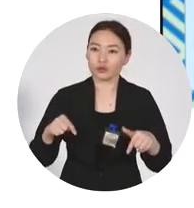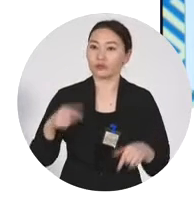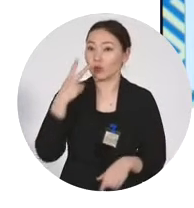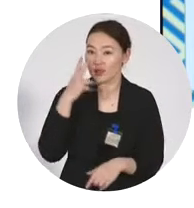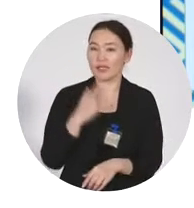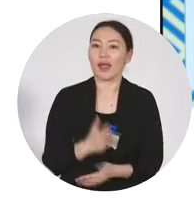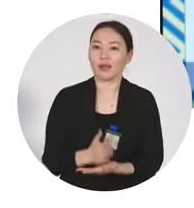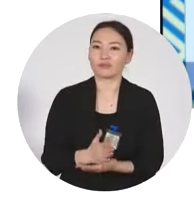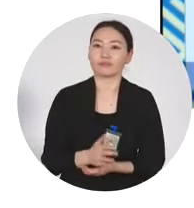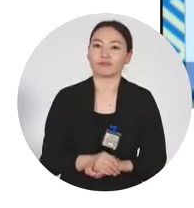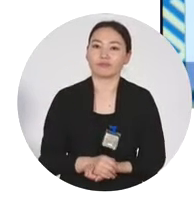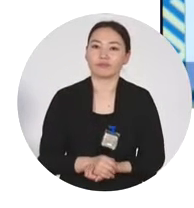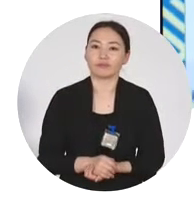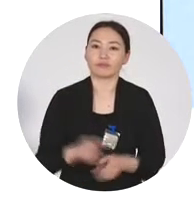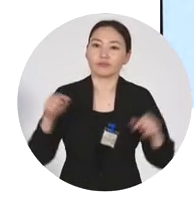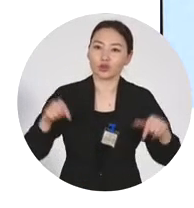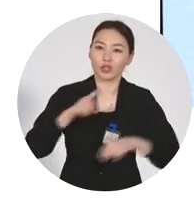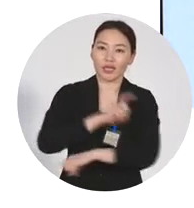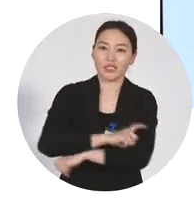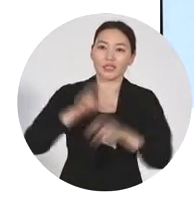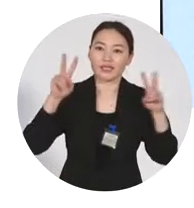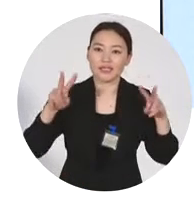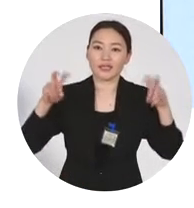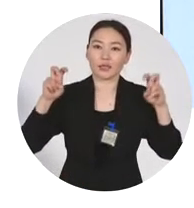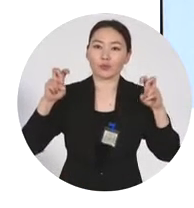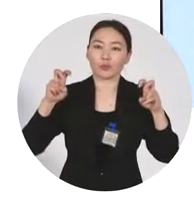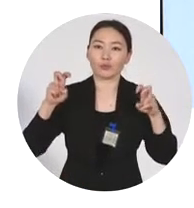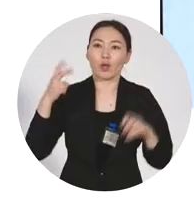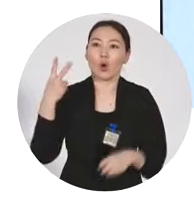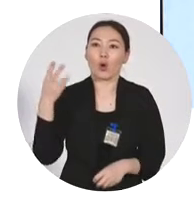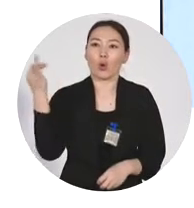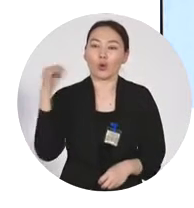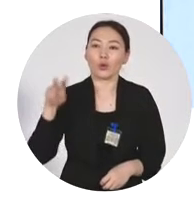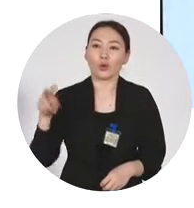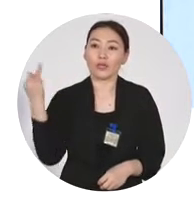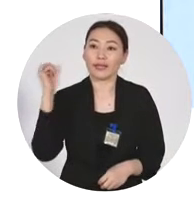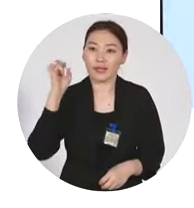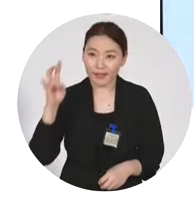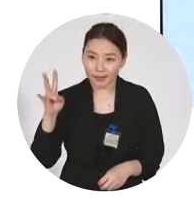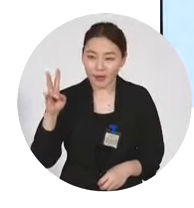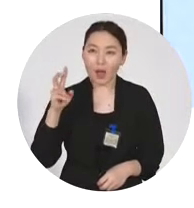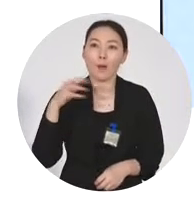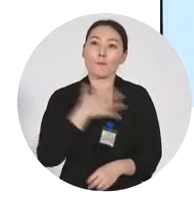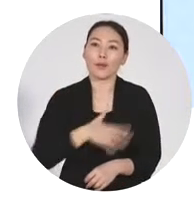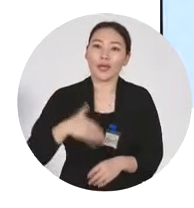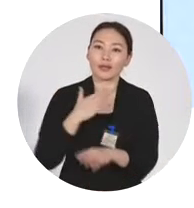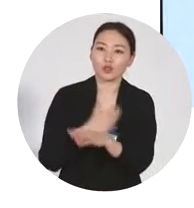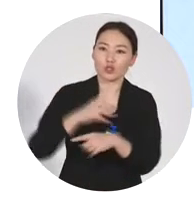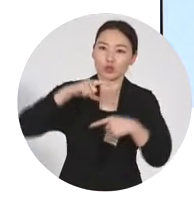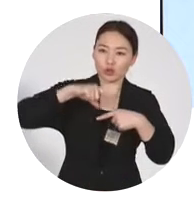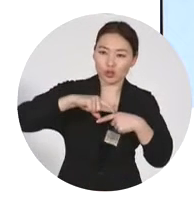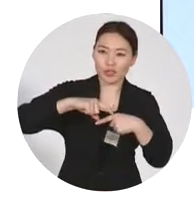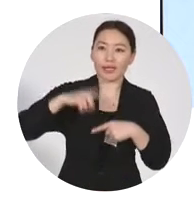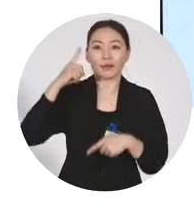тухай үзэх юм а. За тэгэхээр өнөөдрийн хичээлийн сэдэв бол үйлийн биеэр төгсөх нөхцөлийг таньж үйл үгэнд зөв залгам